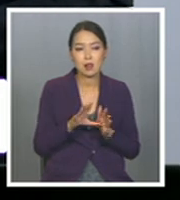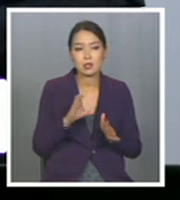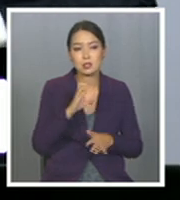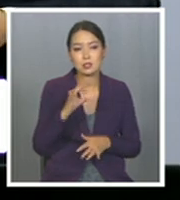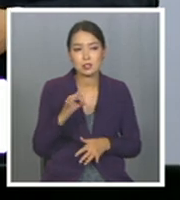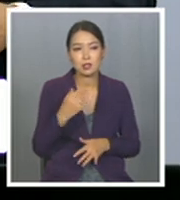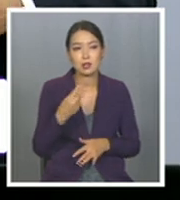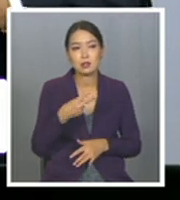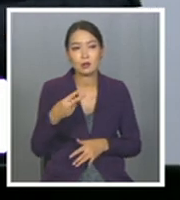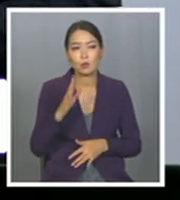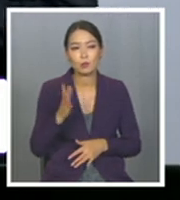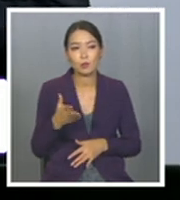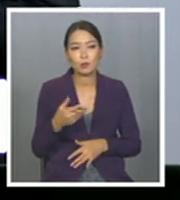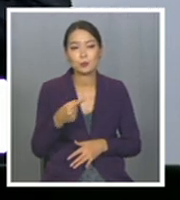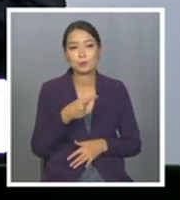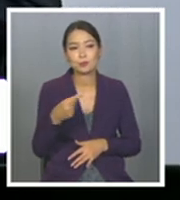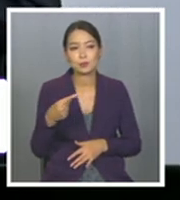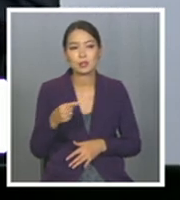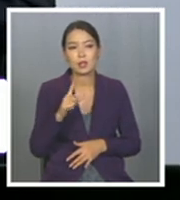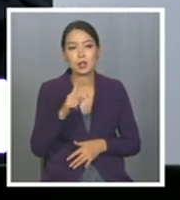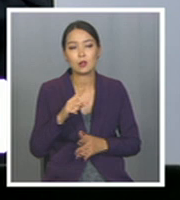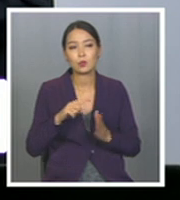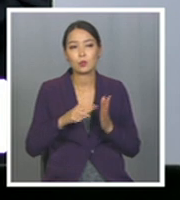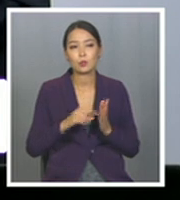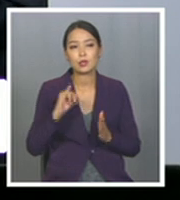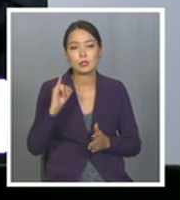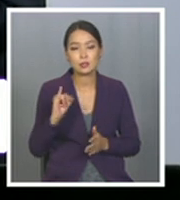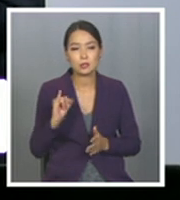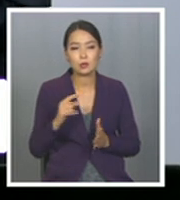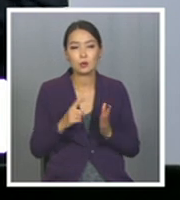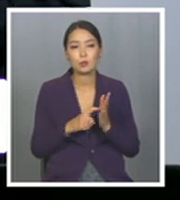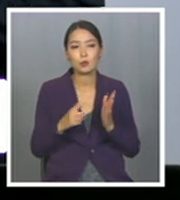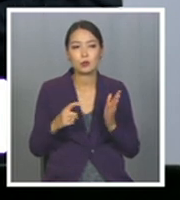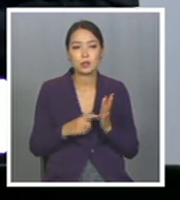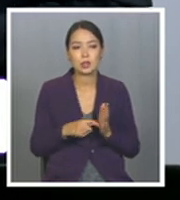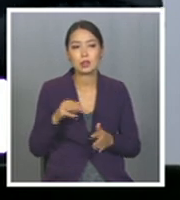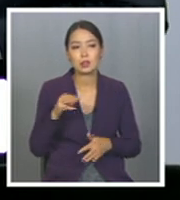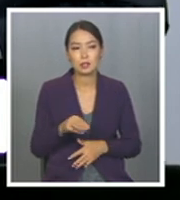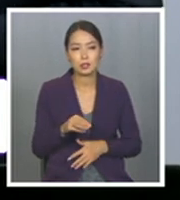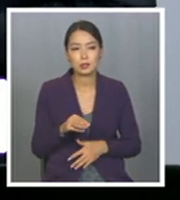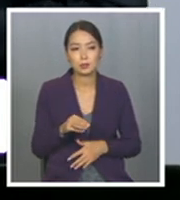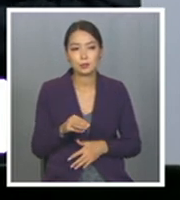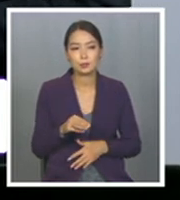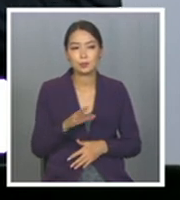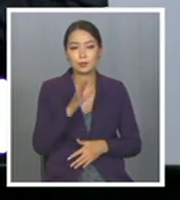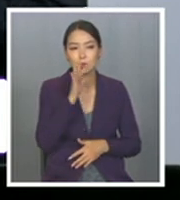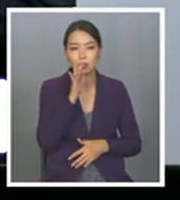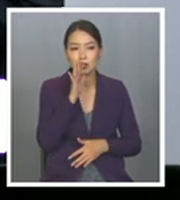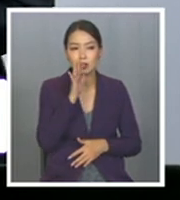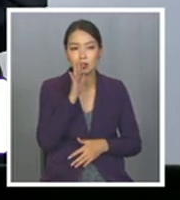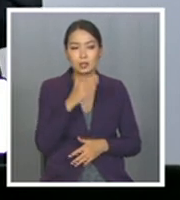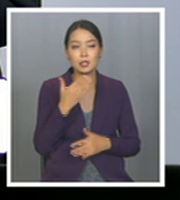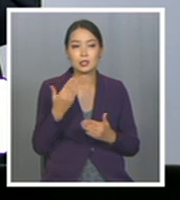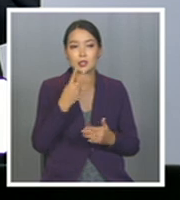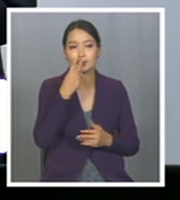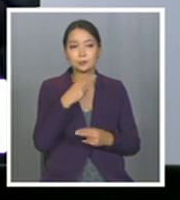тең болады минус L көбейтілген I тоқ күші бөлінген уақыт, яғни T. Енді қараңыздар, мына